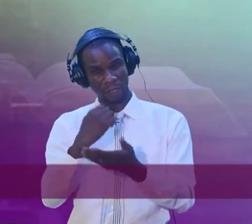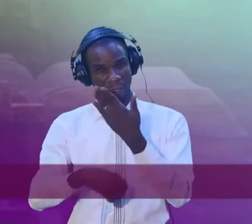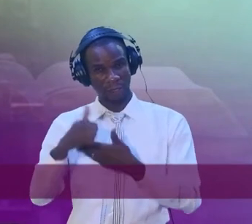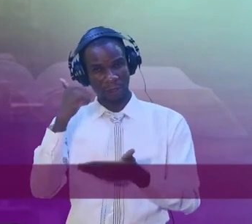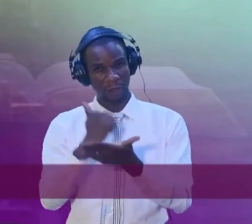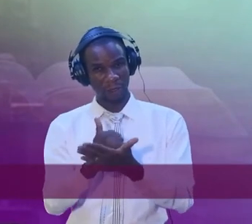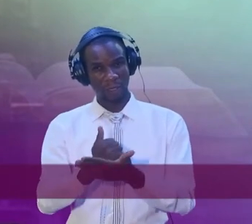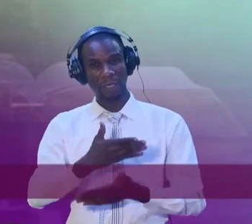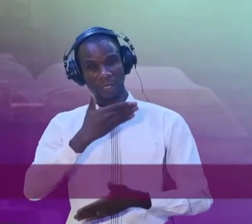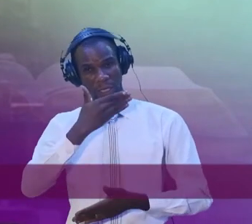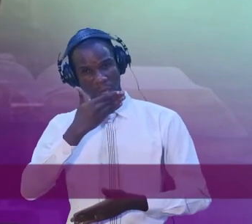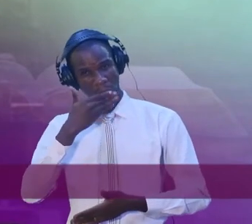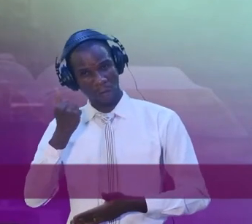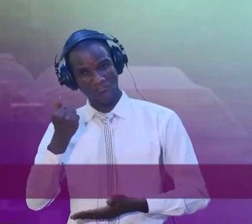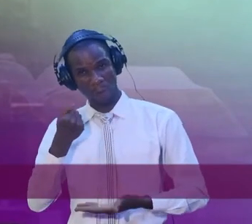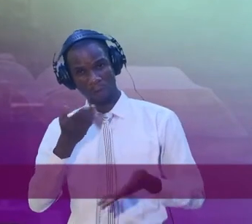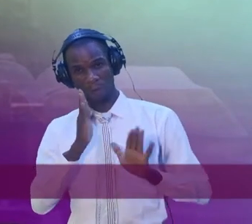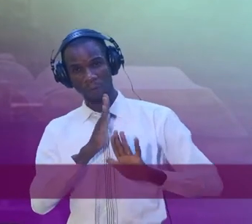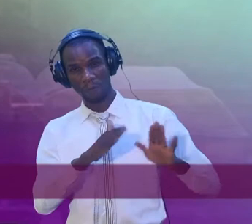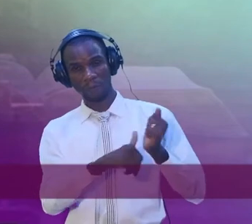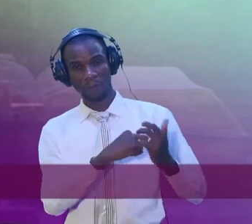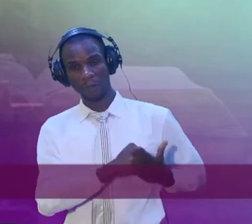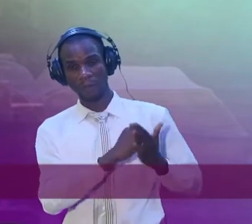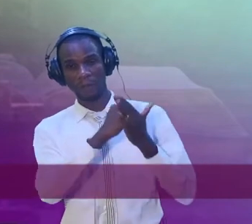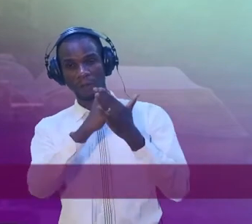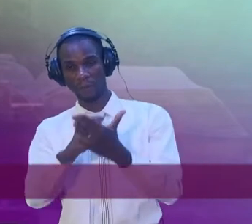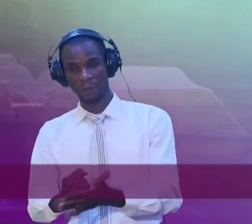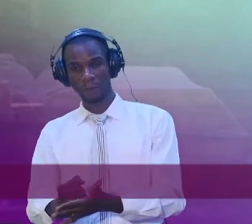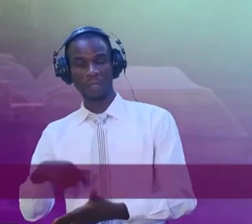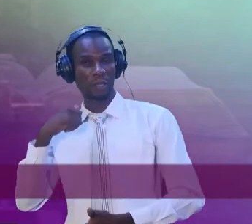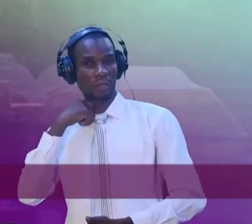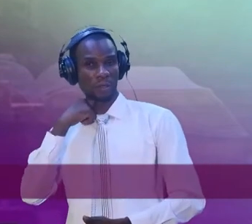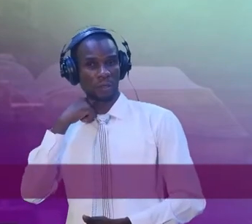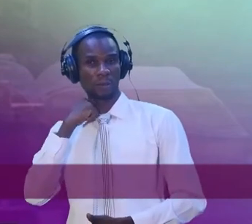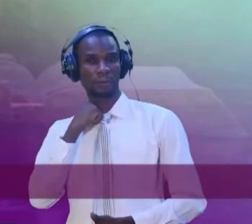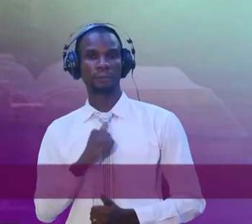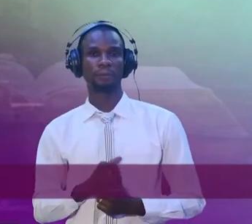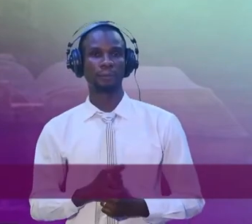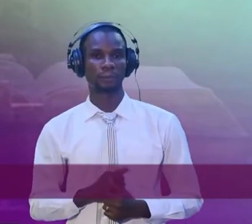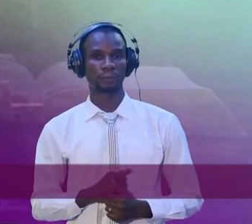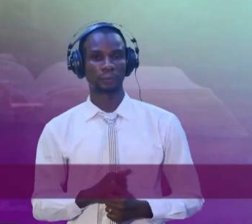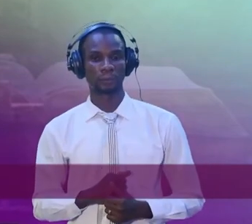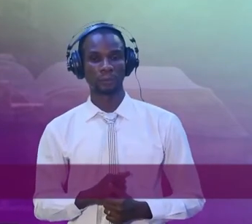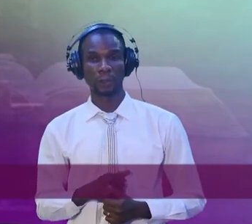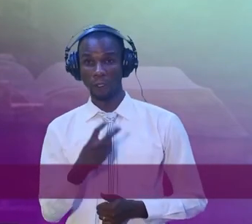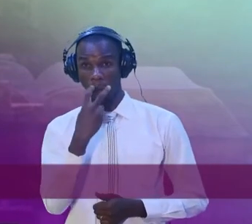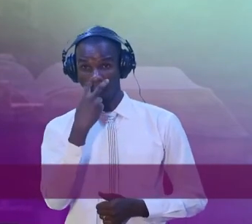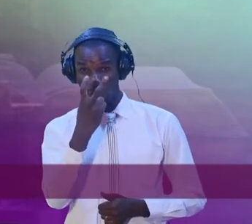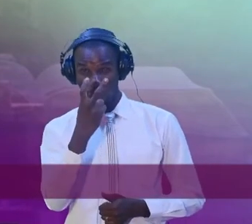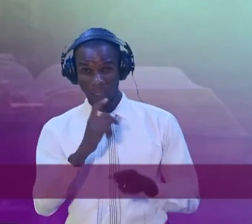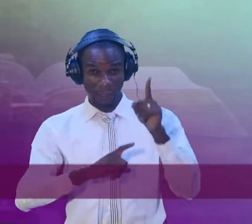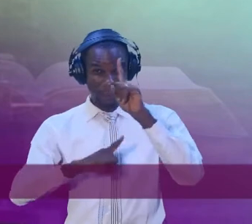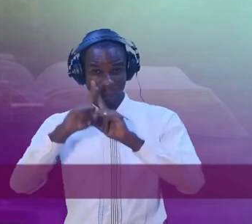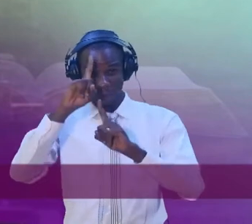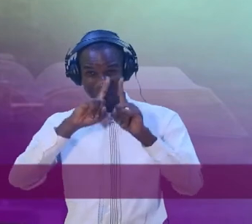na ukiona kwamba unakuwa na shida mbalimbali kama hivyo unaweza kuona